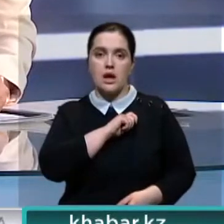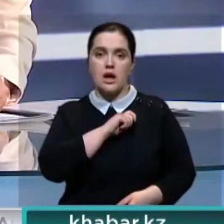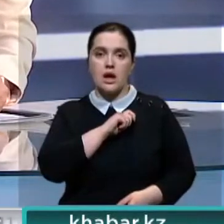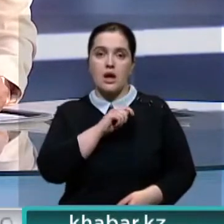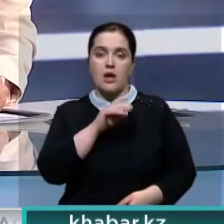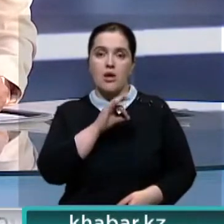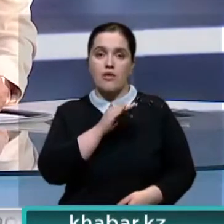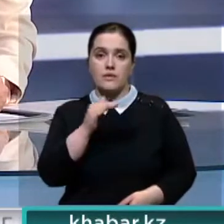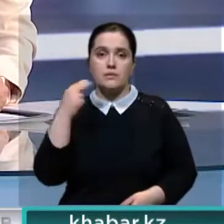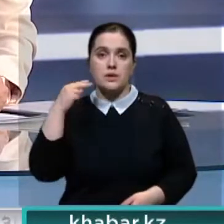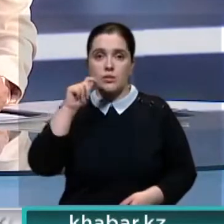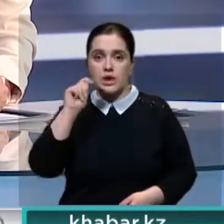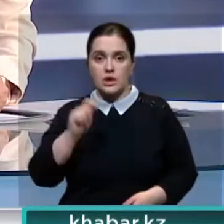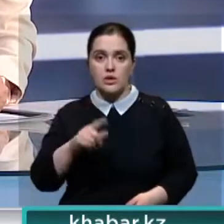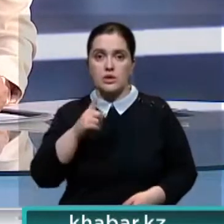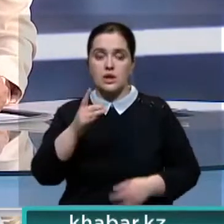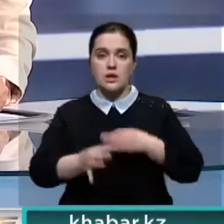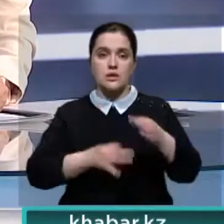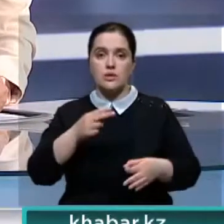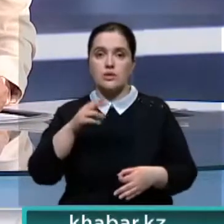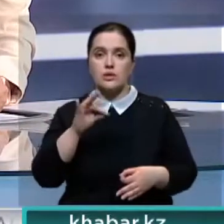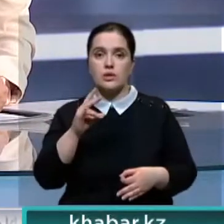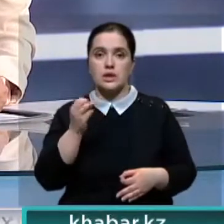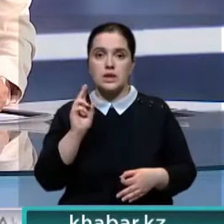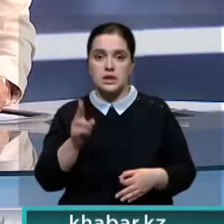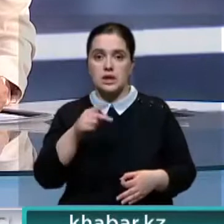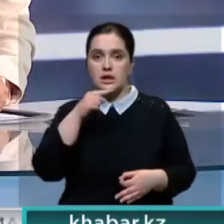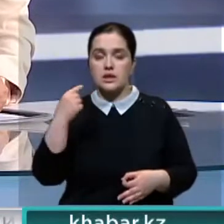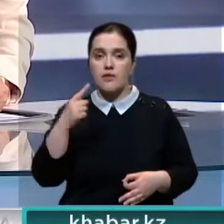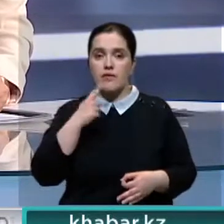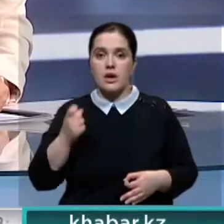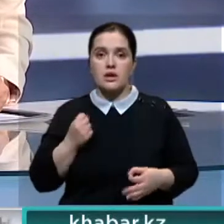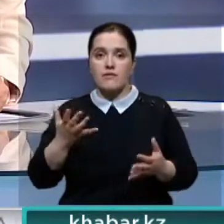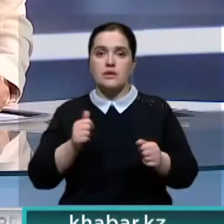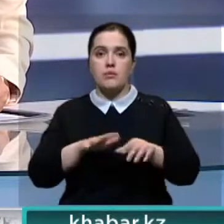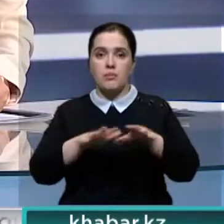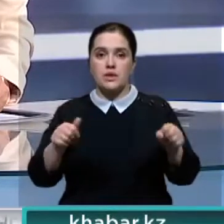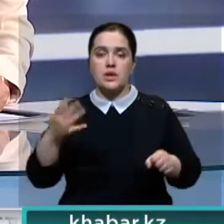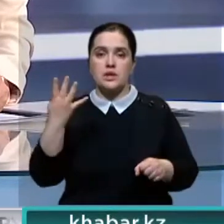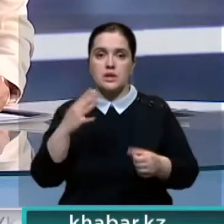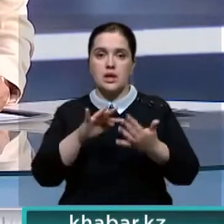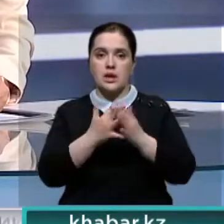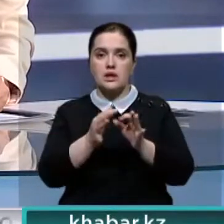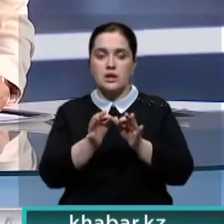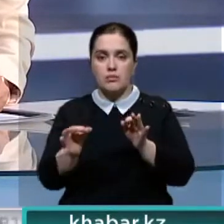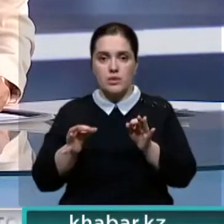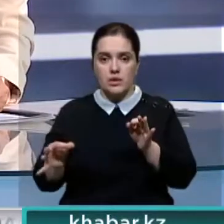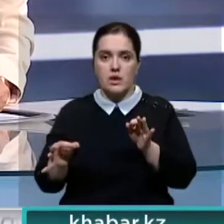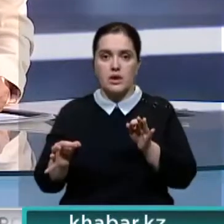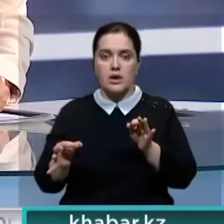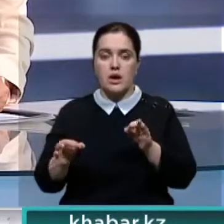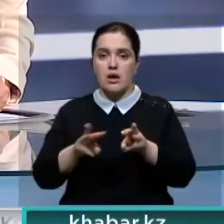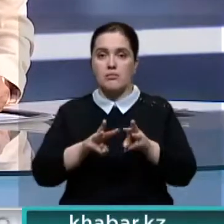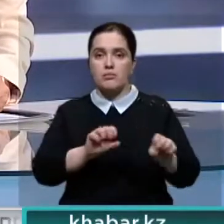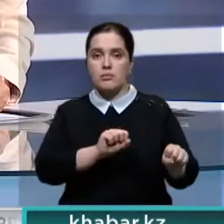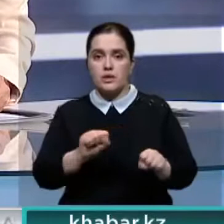стран. Между тем, в офисе президента Украины заявляют, что за сутки в Донецкой области российские военные взяли под контроль больше 40 населенных пунктов. И вот на